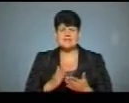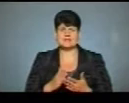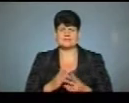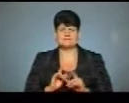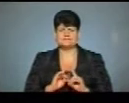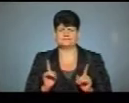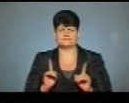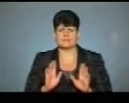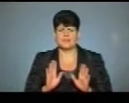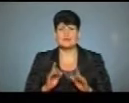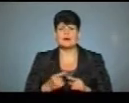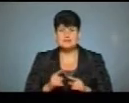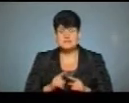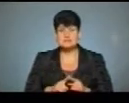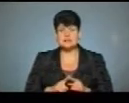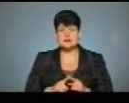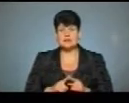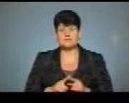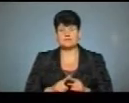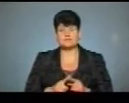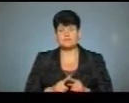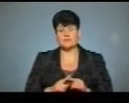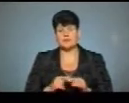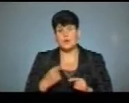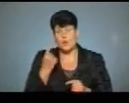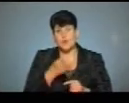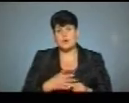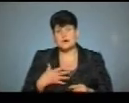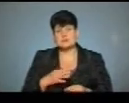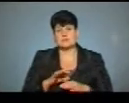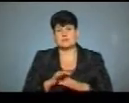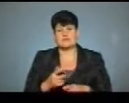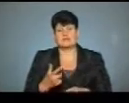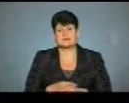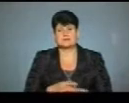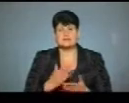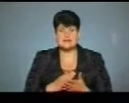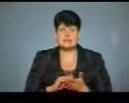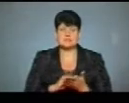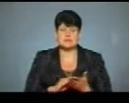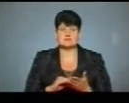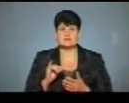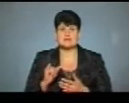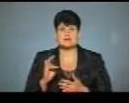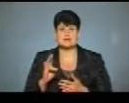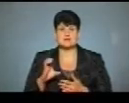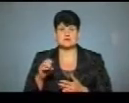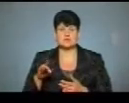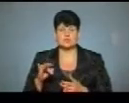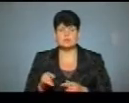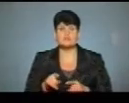реакція, це є реакція організму на введення вакцини. І вони є описані в інструкції до препарату, і